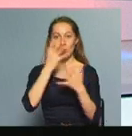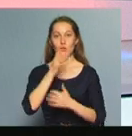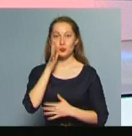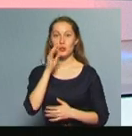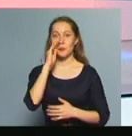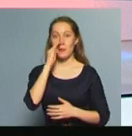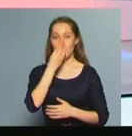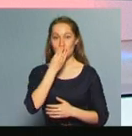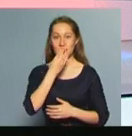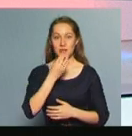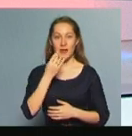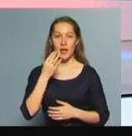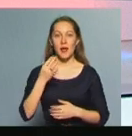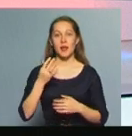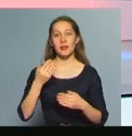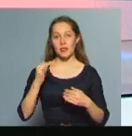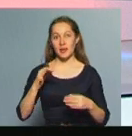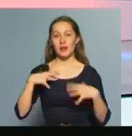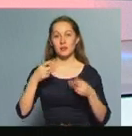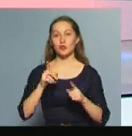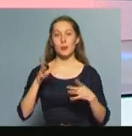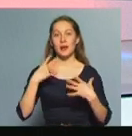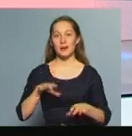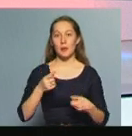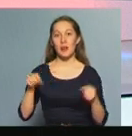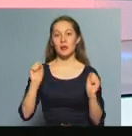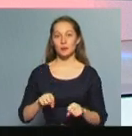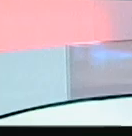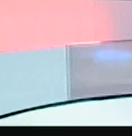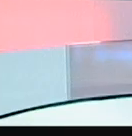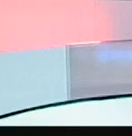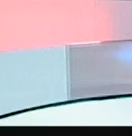что совет водителям не гонять и не лихачить. Берегите себя. До встречи.